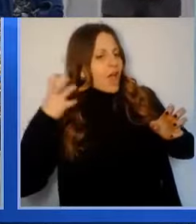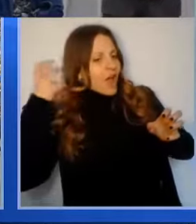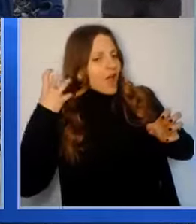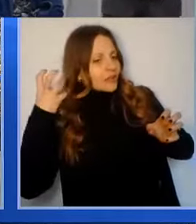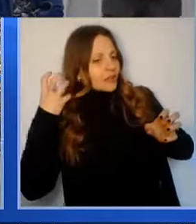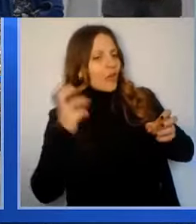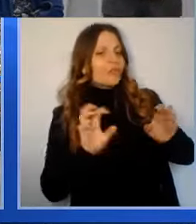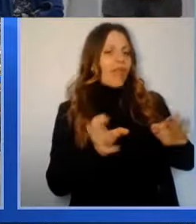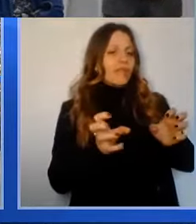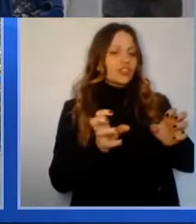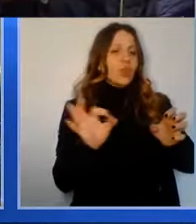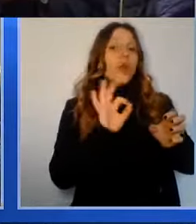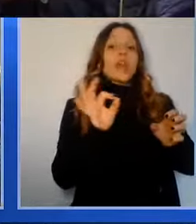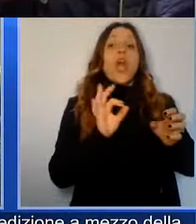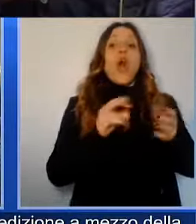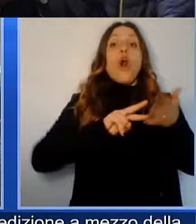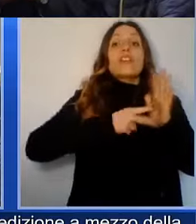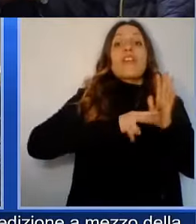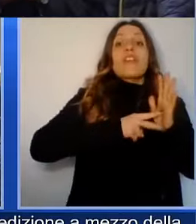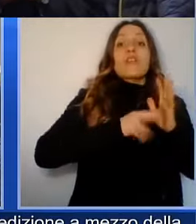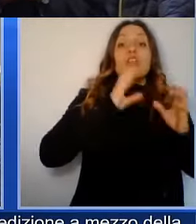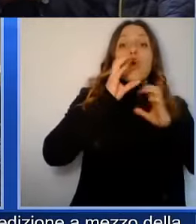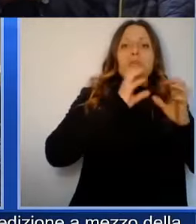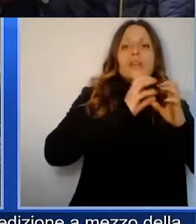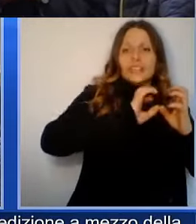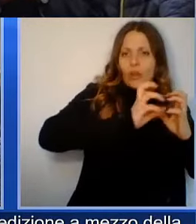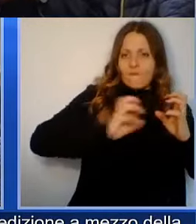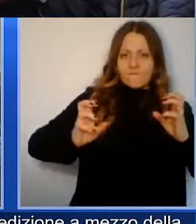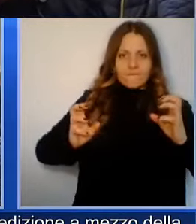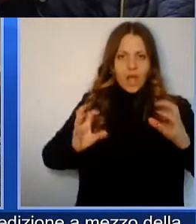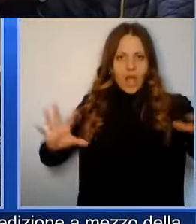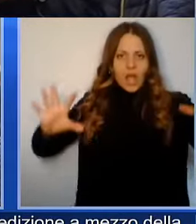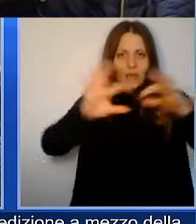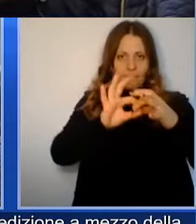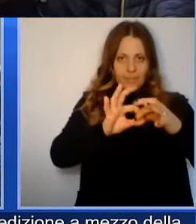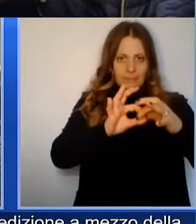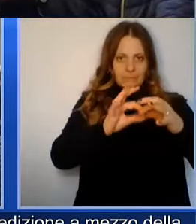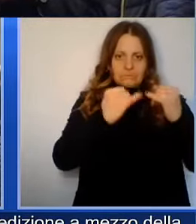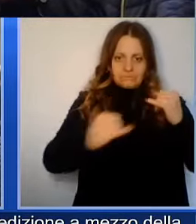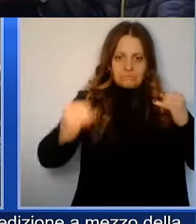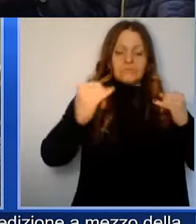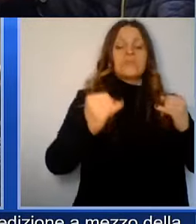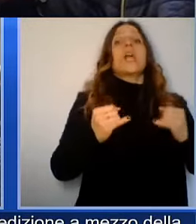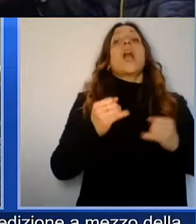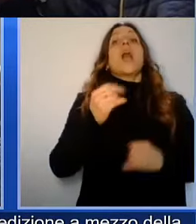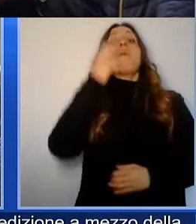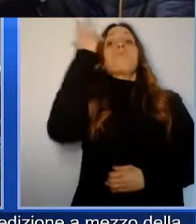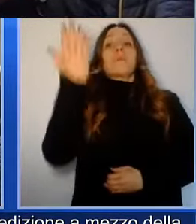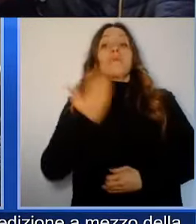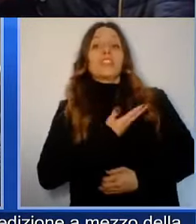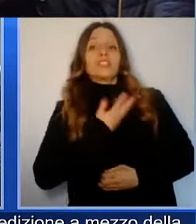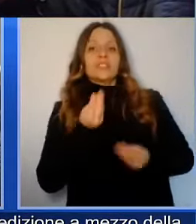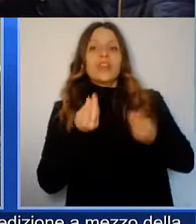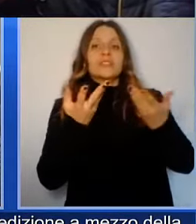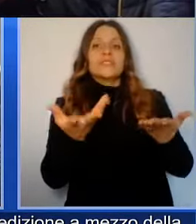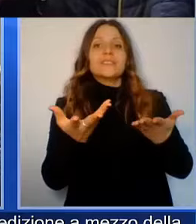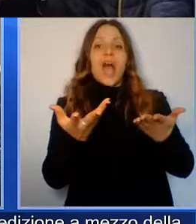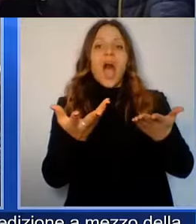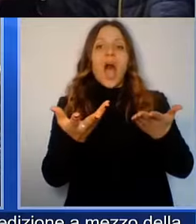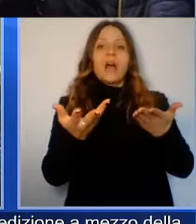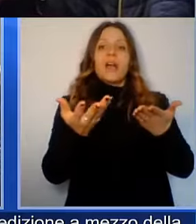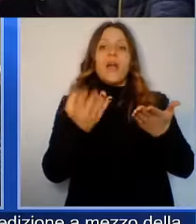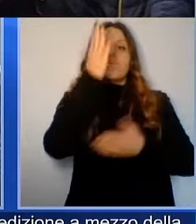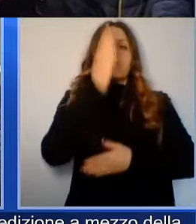comunicazione, concede l'indulgenza plenaria nella forma stabilita dalla